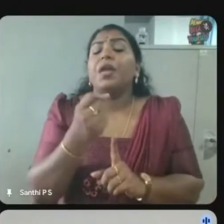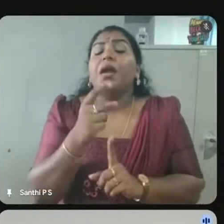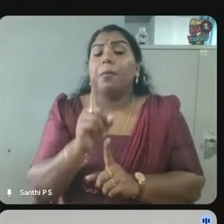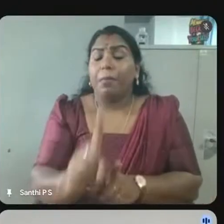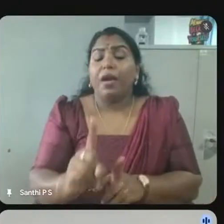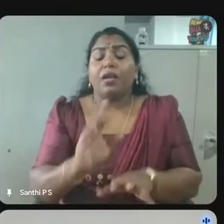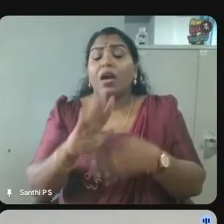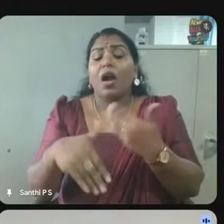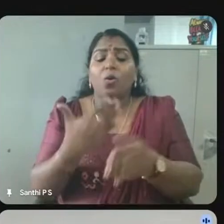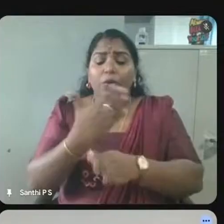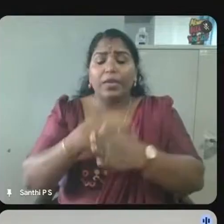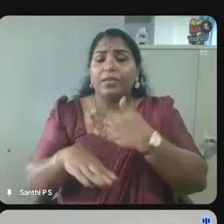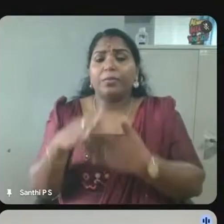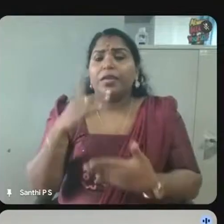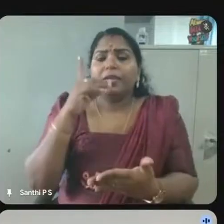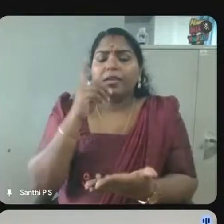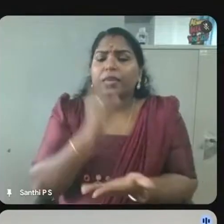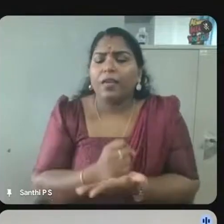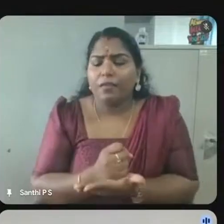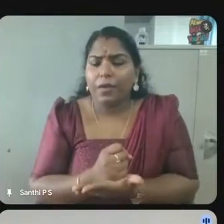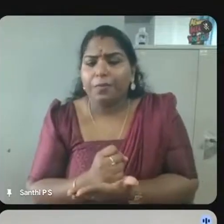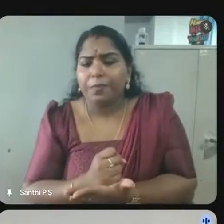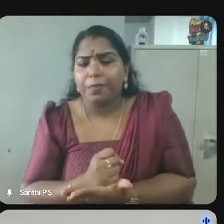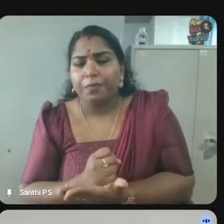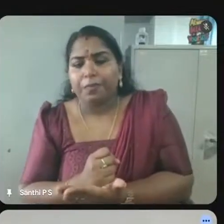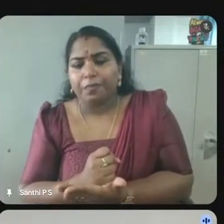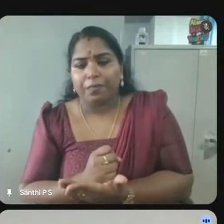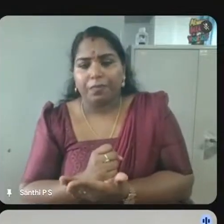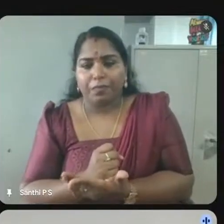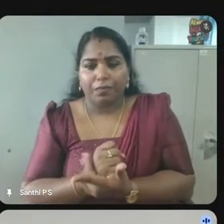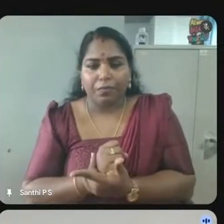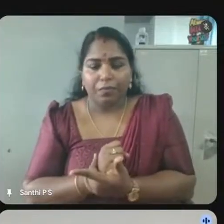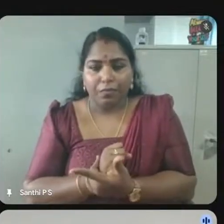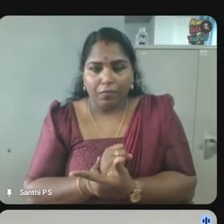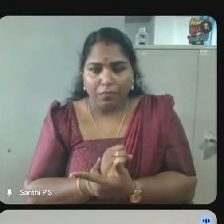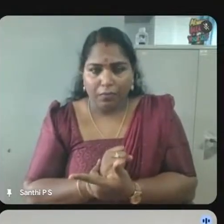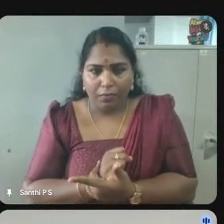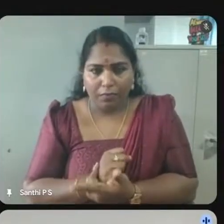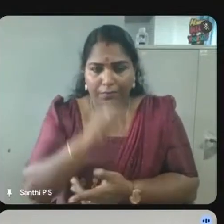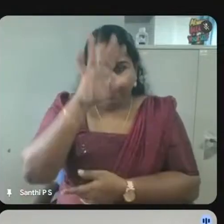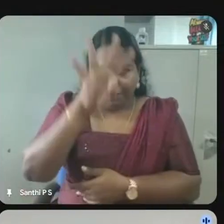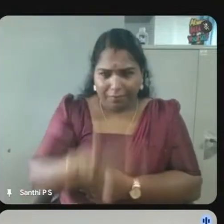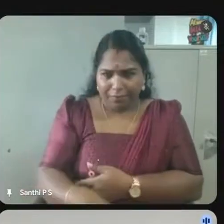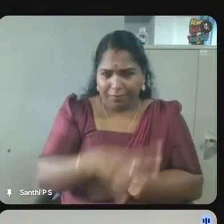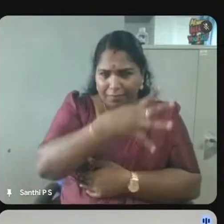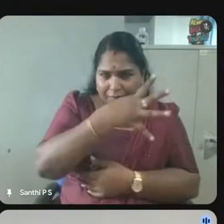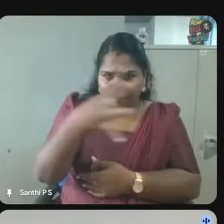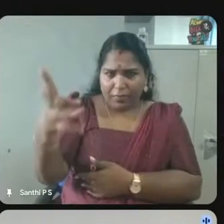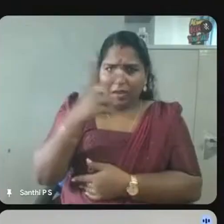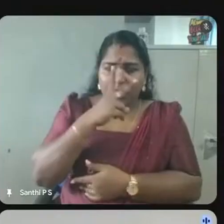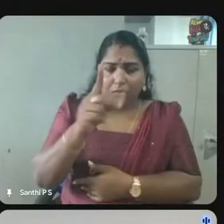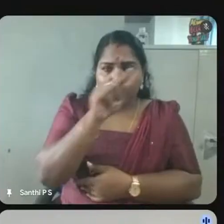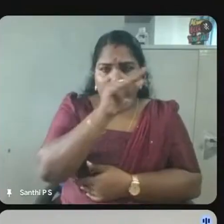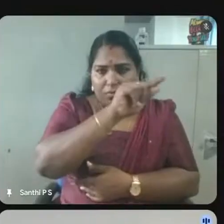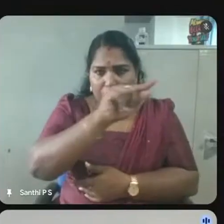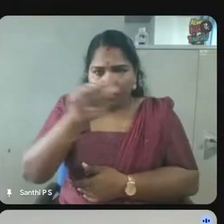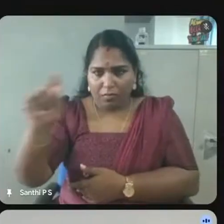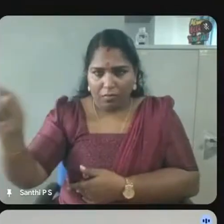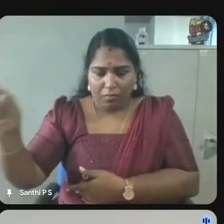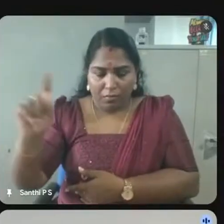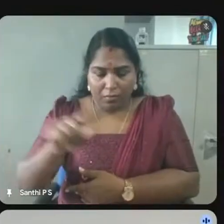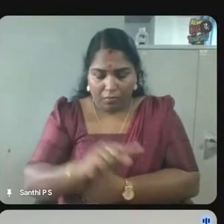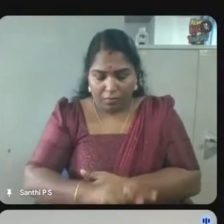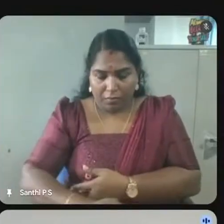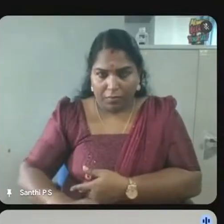നമ്മളത് നിർണ്ണയിക്കുന്നതെന്ന് വെച്ചാൽ, ഈ ഒരു രണ്ട് സൈഡിൽ ഒരു മുകളിലൊരു വരി കാണാം, താഴെ ഏറ്റവും മുകളിലൊരു വരി കാണാം, താഴെ ഒരു വരി